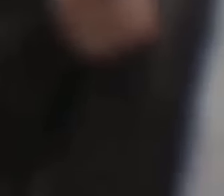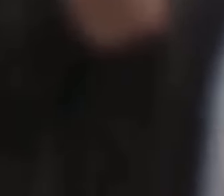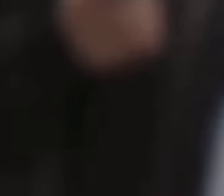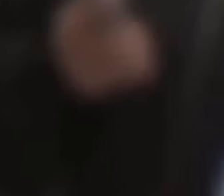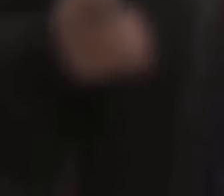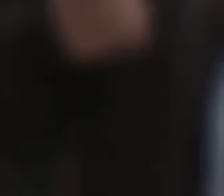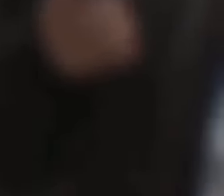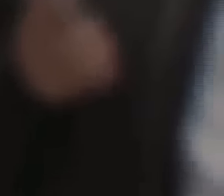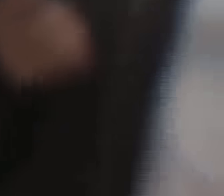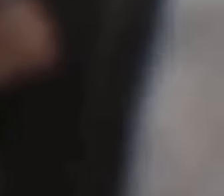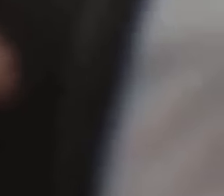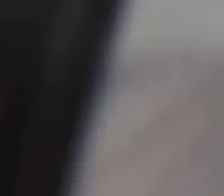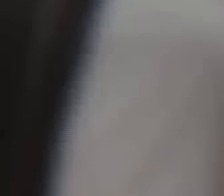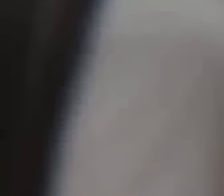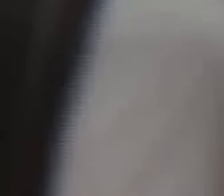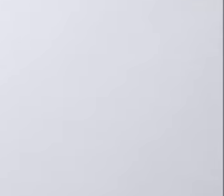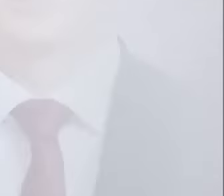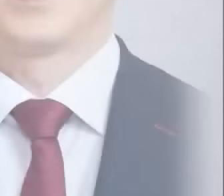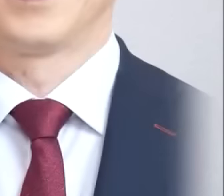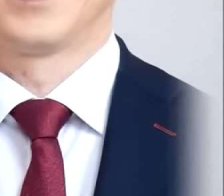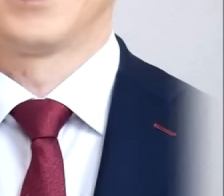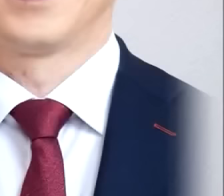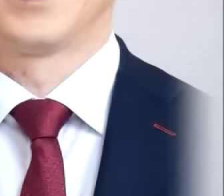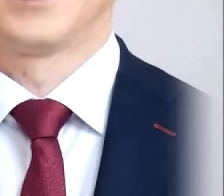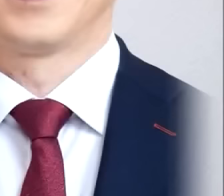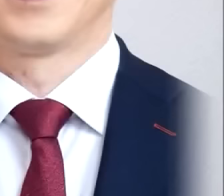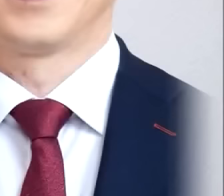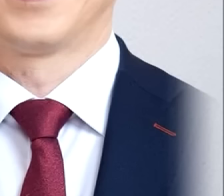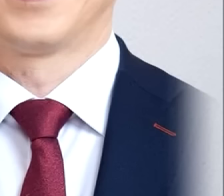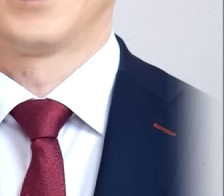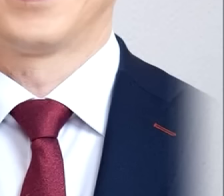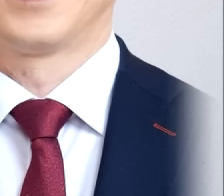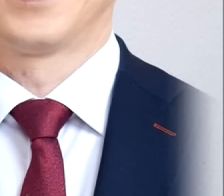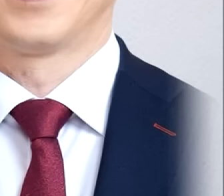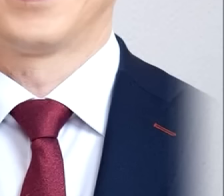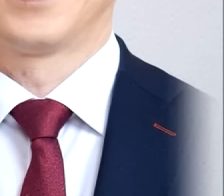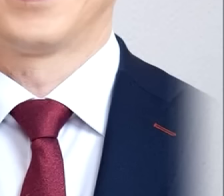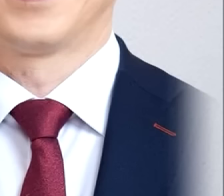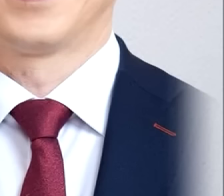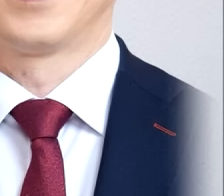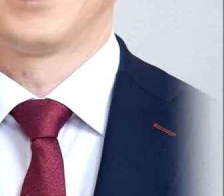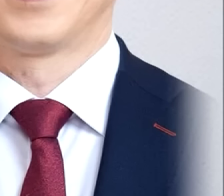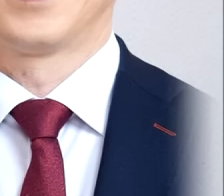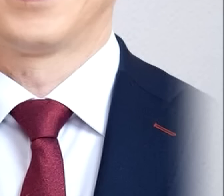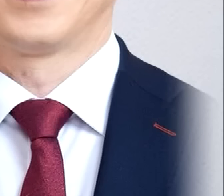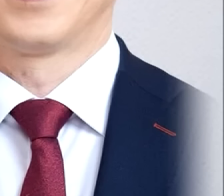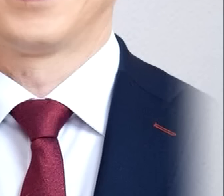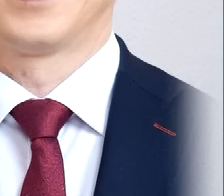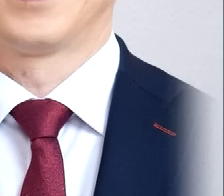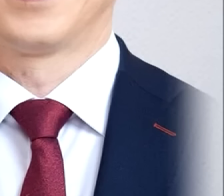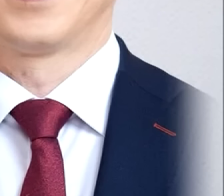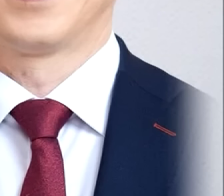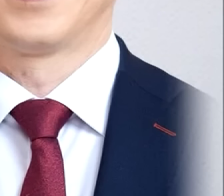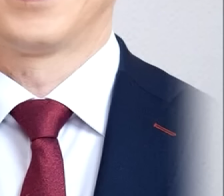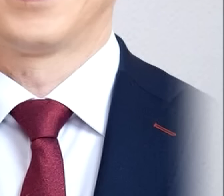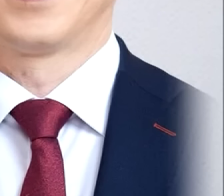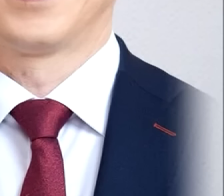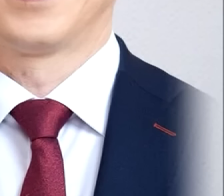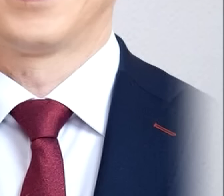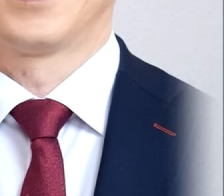뉴스 홍한 차 범위한 전이었던 두 후보의 격차는 오차범위 밖으로